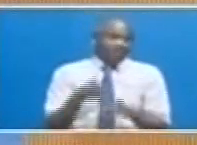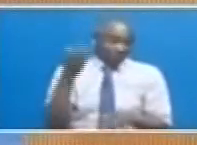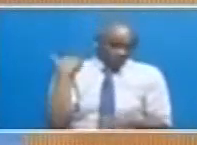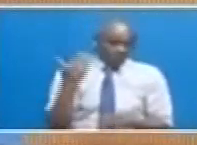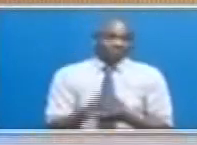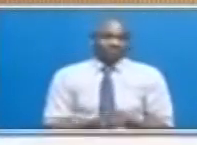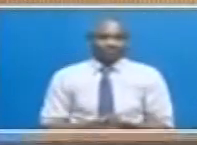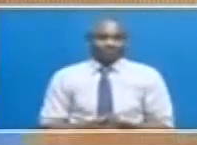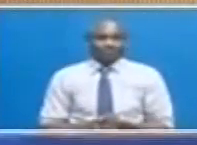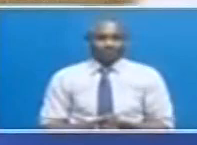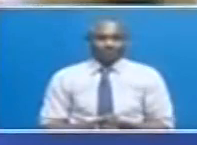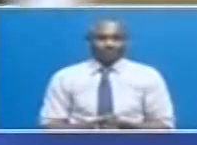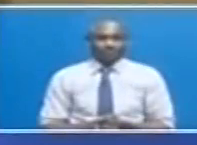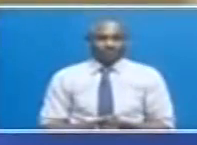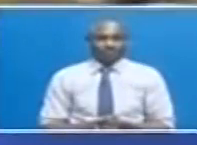awali.